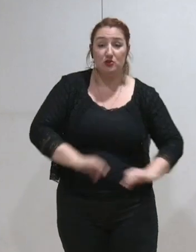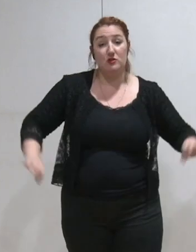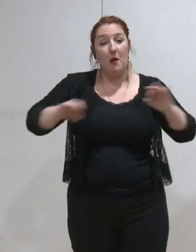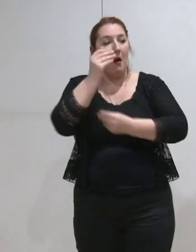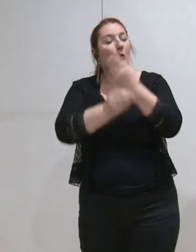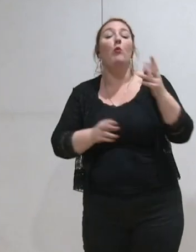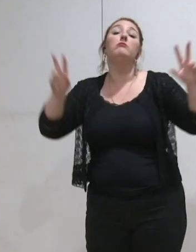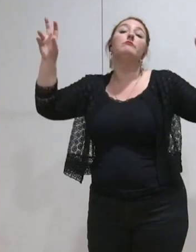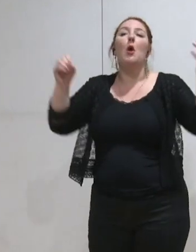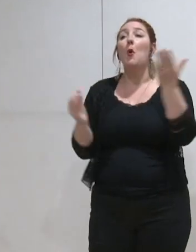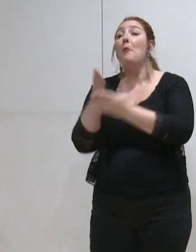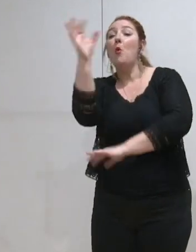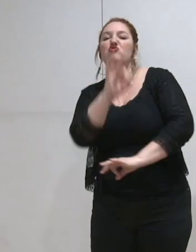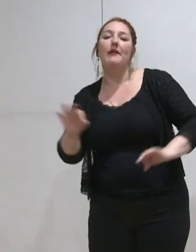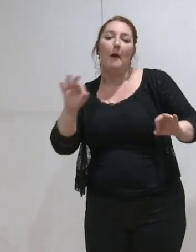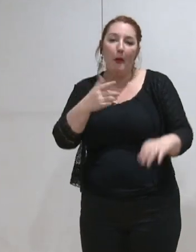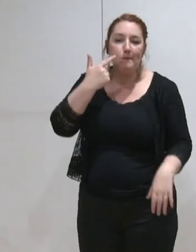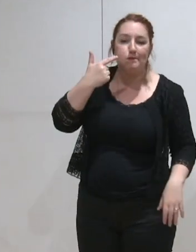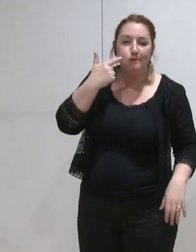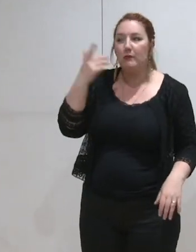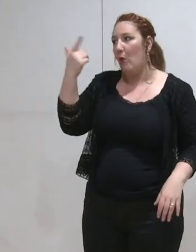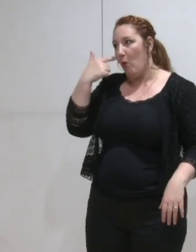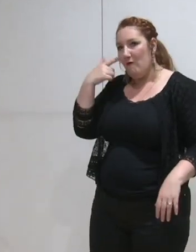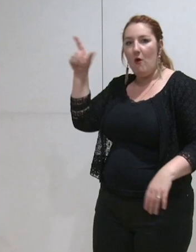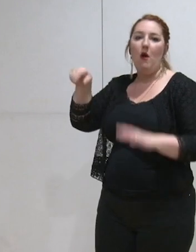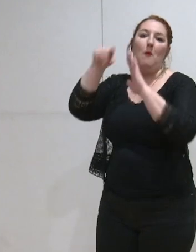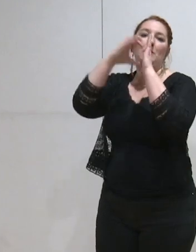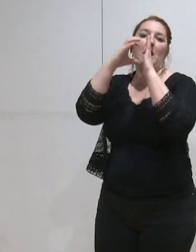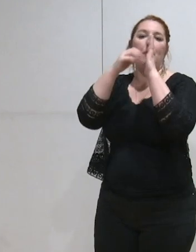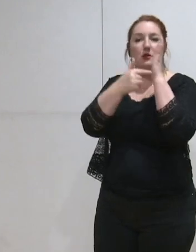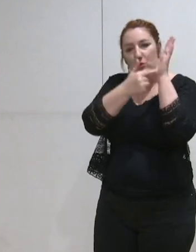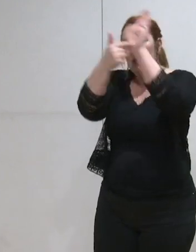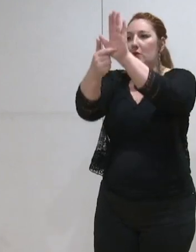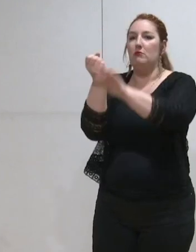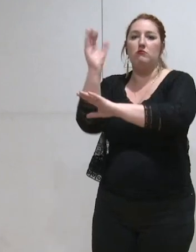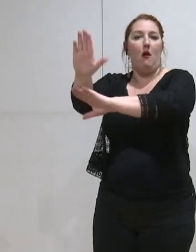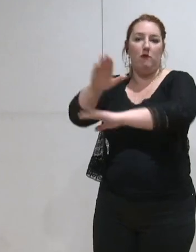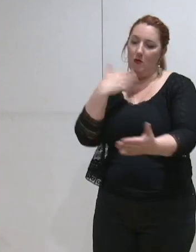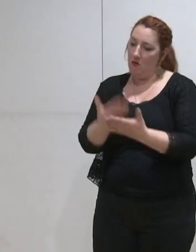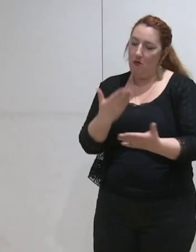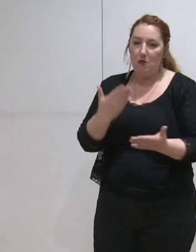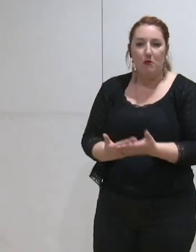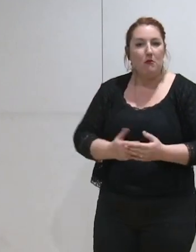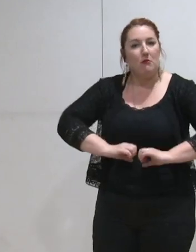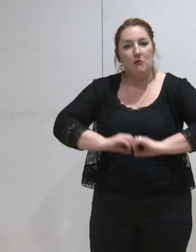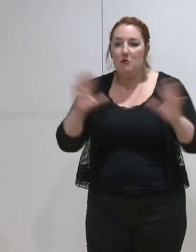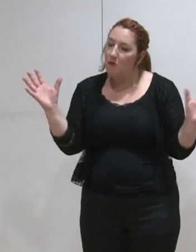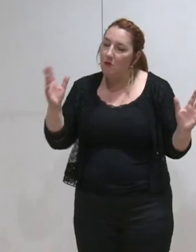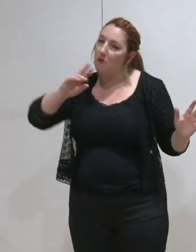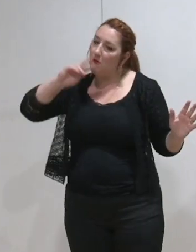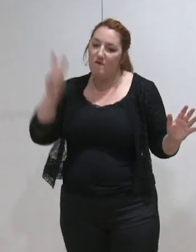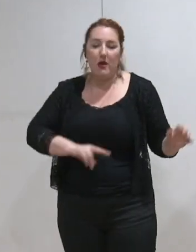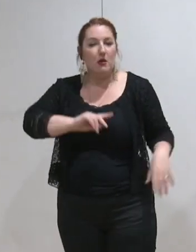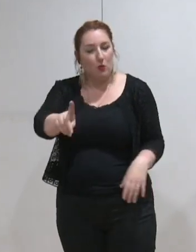très bien au travers de ce de ce type de délibération que ce n'est pas vrai euh en ce qui concerne